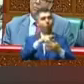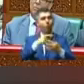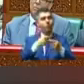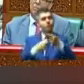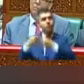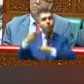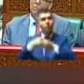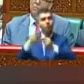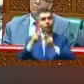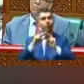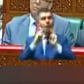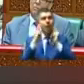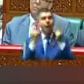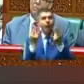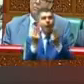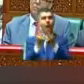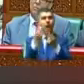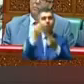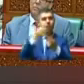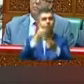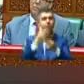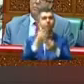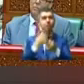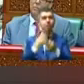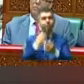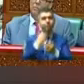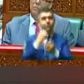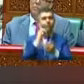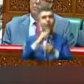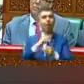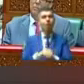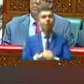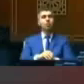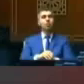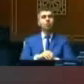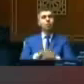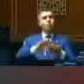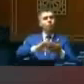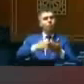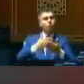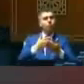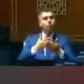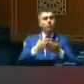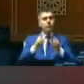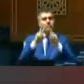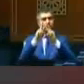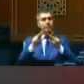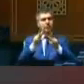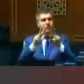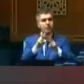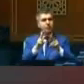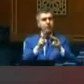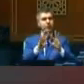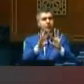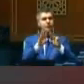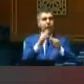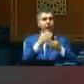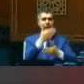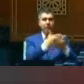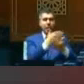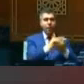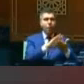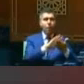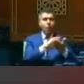يكون اكثر قوه واكثر متانه. وكل الدراسات تثبت ان سعر الصرف الدرهم